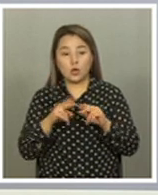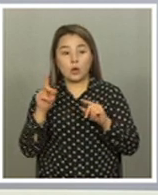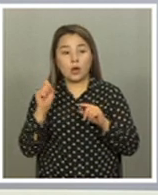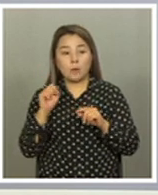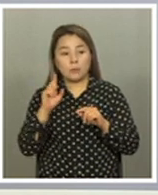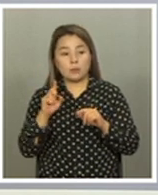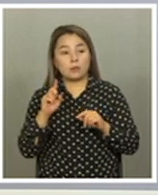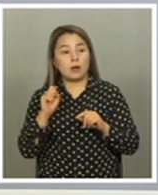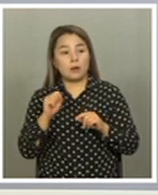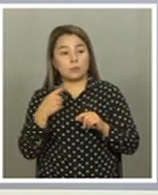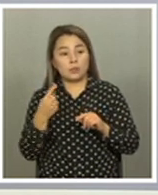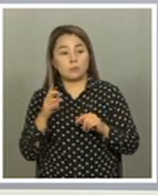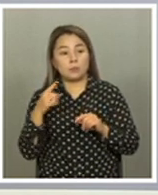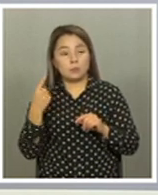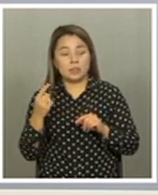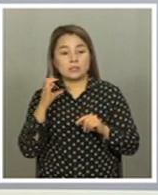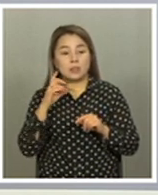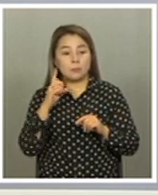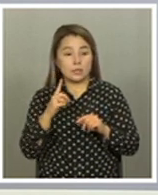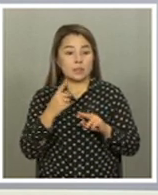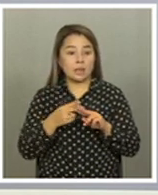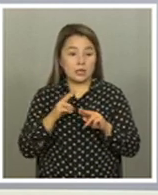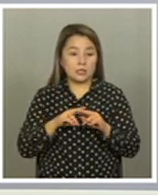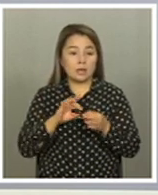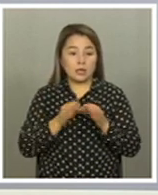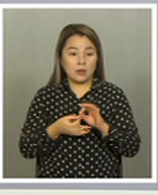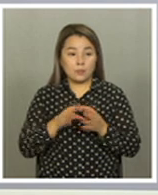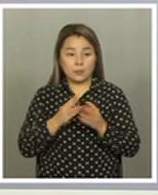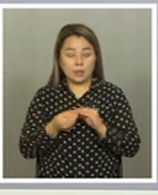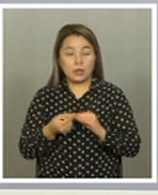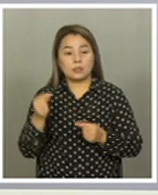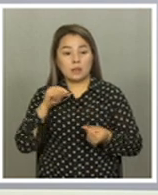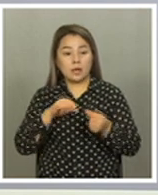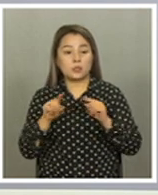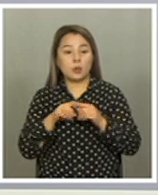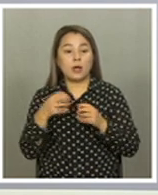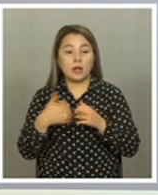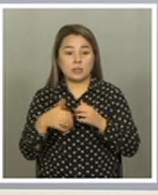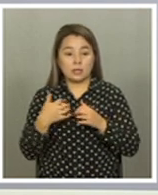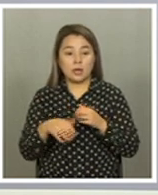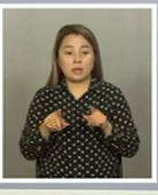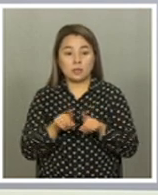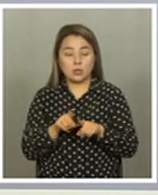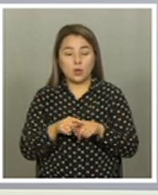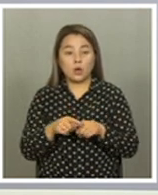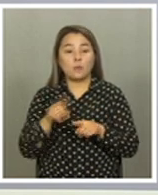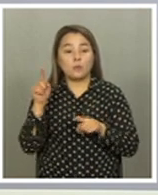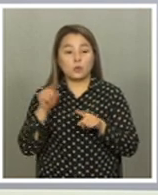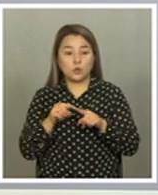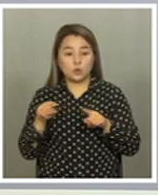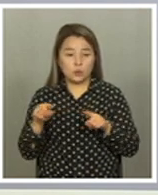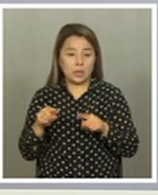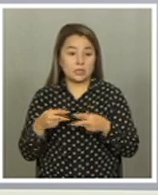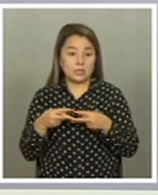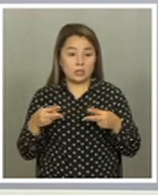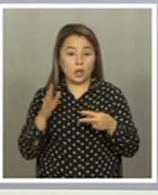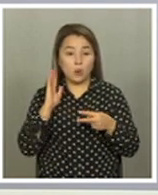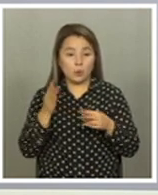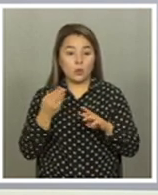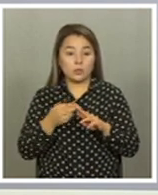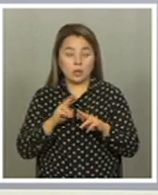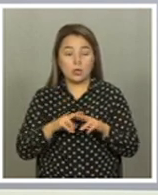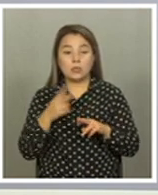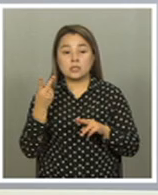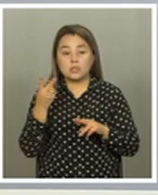С1 үшбұрышындағы екі қабырға мен олардың арасындағы бұрышқа тең болса, онда бұл екі